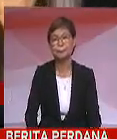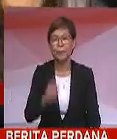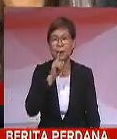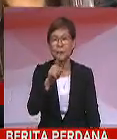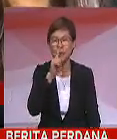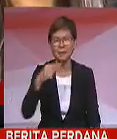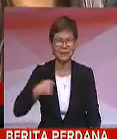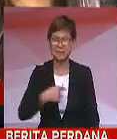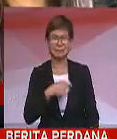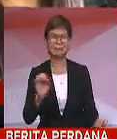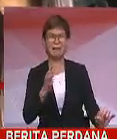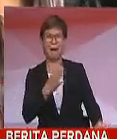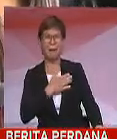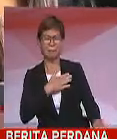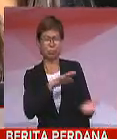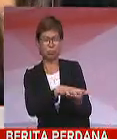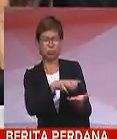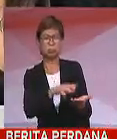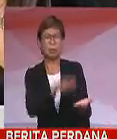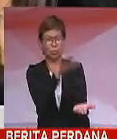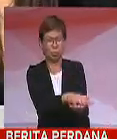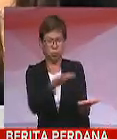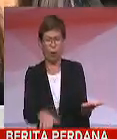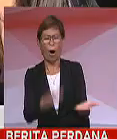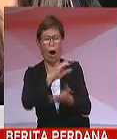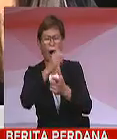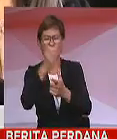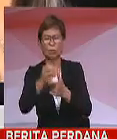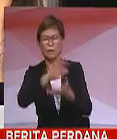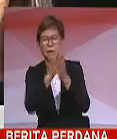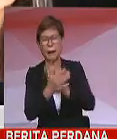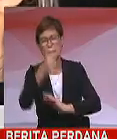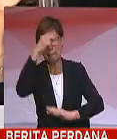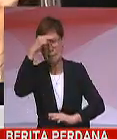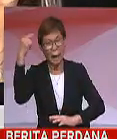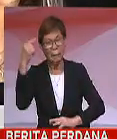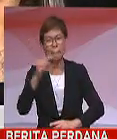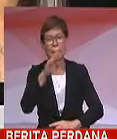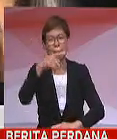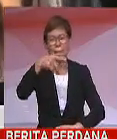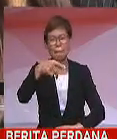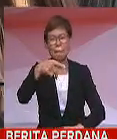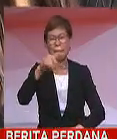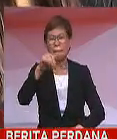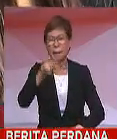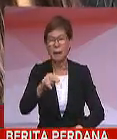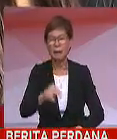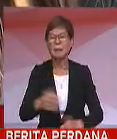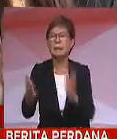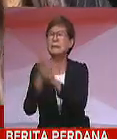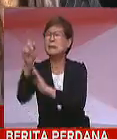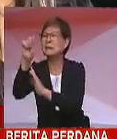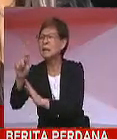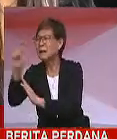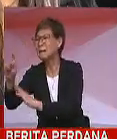Sebenarnya kita orang tak ada niat pun nak tiru ataupun nak menjadi Blackpink. So kalau korang tanya artis kat luar lain pun, tak ada siapa yang